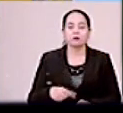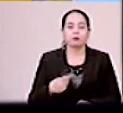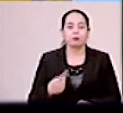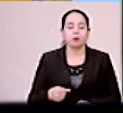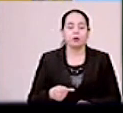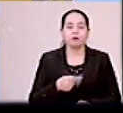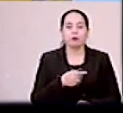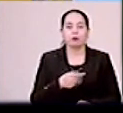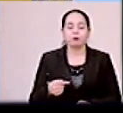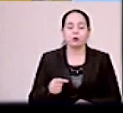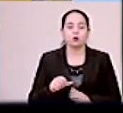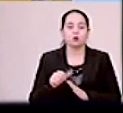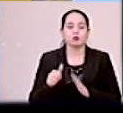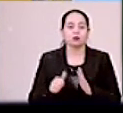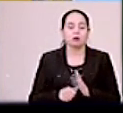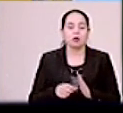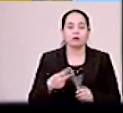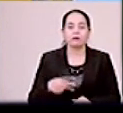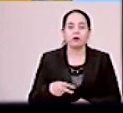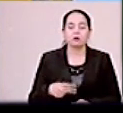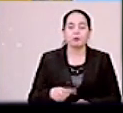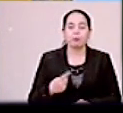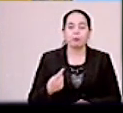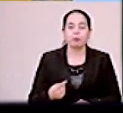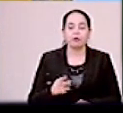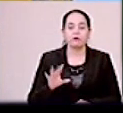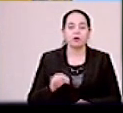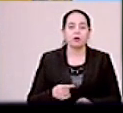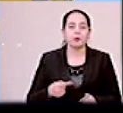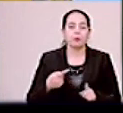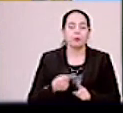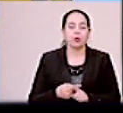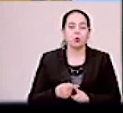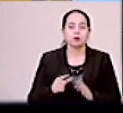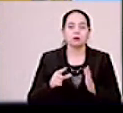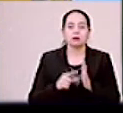19/21 минус 16/21 и плюс